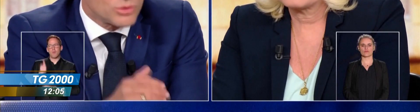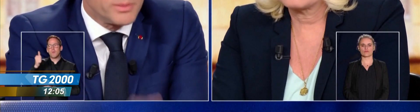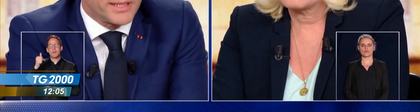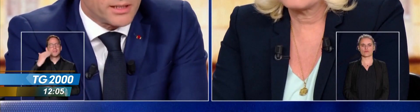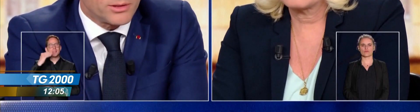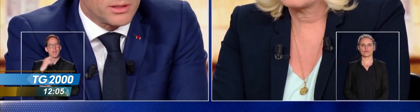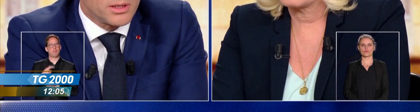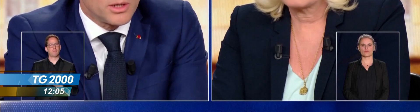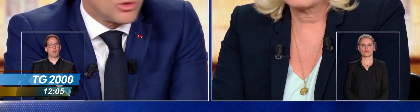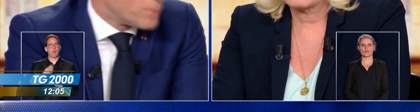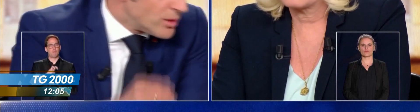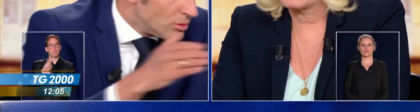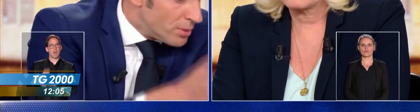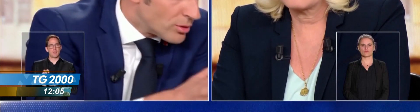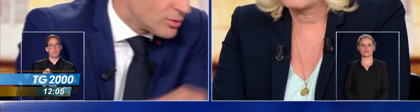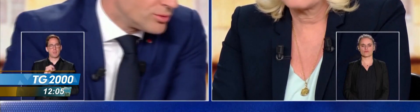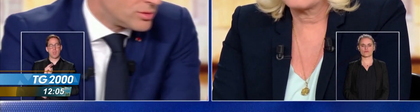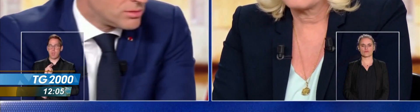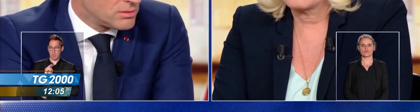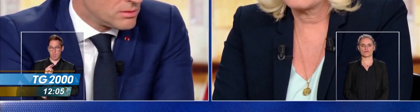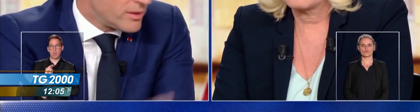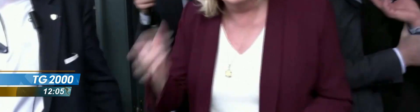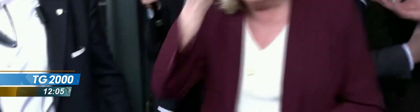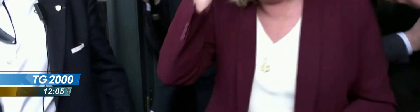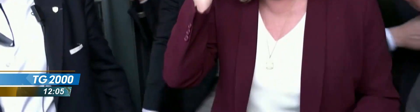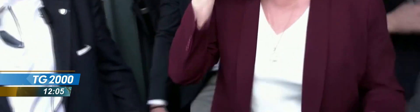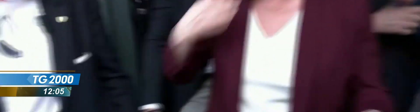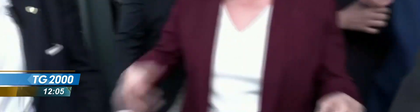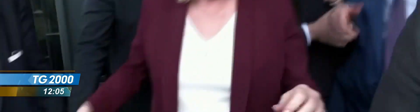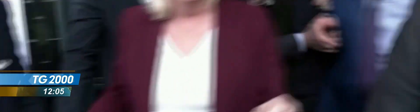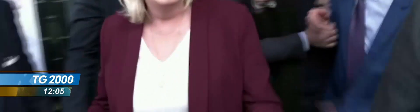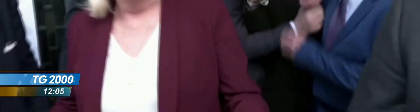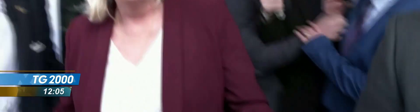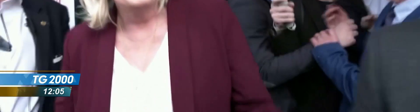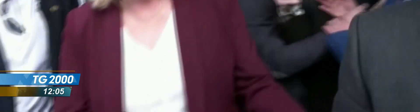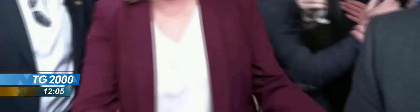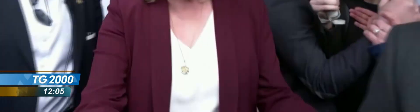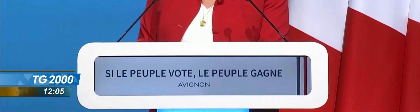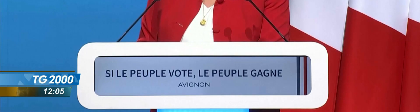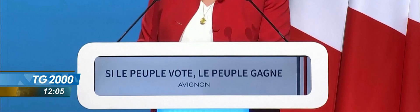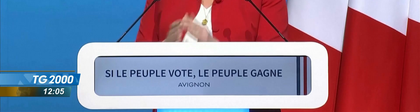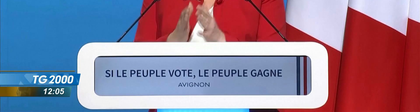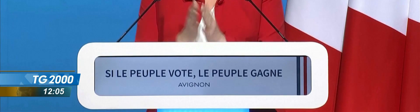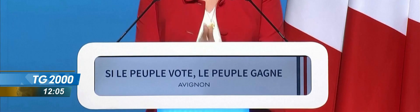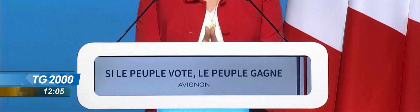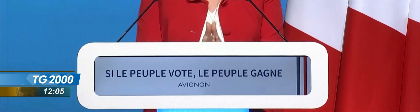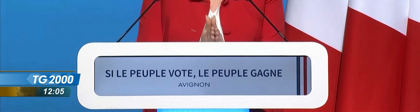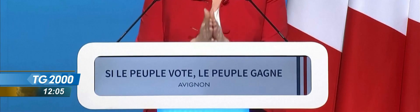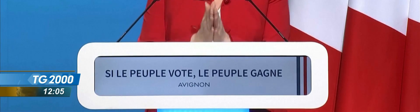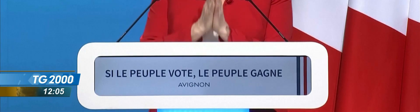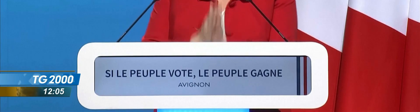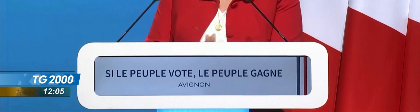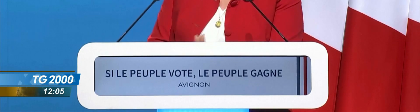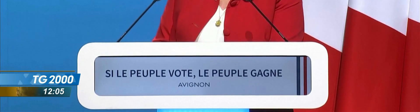dipendente dal potere russo per essersi presentata candidata grazie al prestito di una banca russa per 9,7 milioni di euro